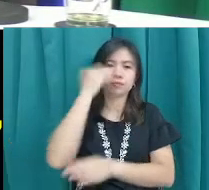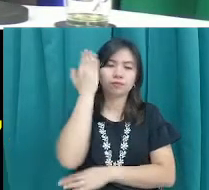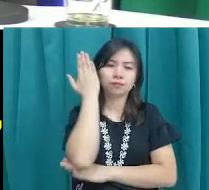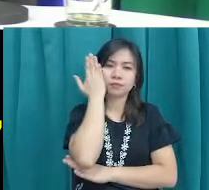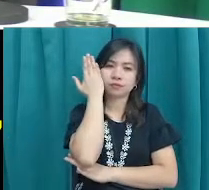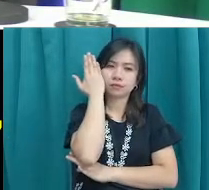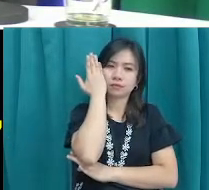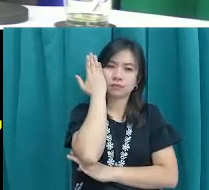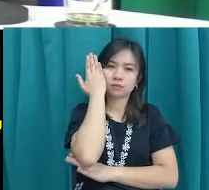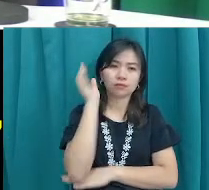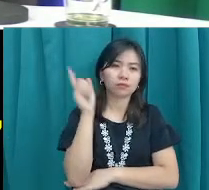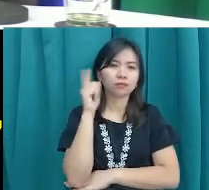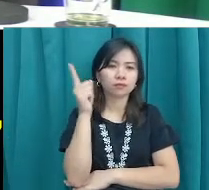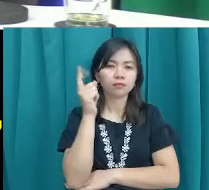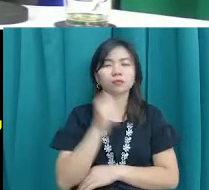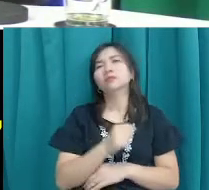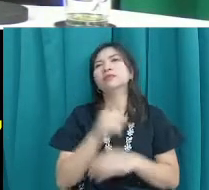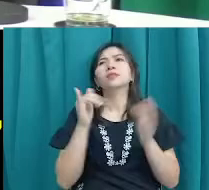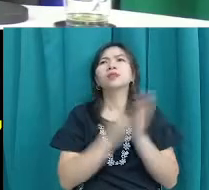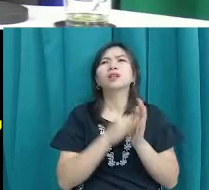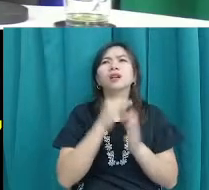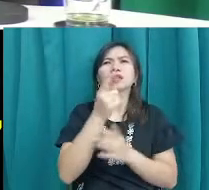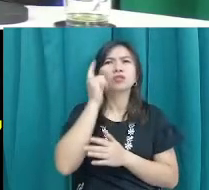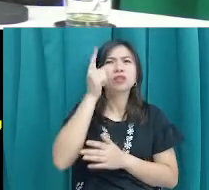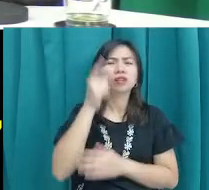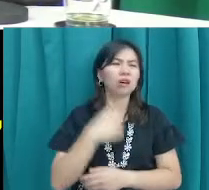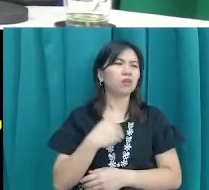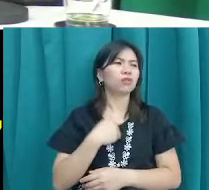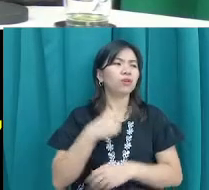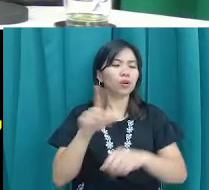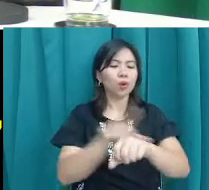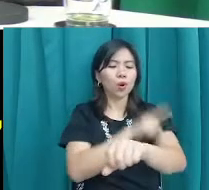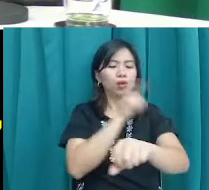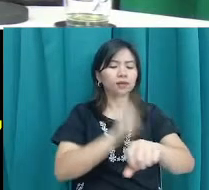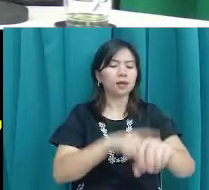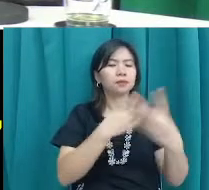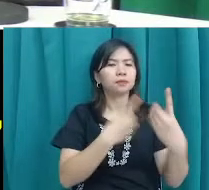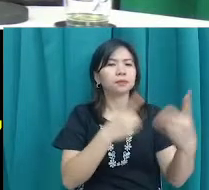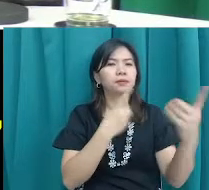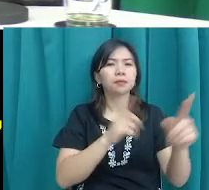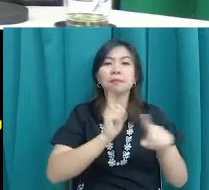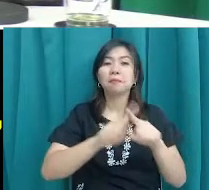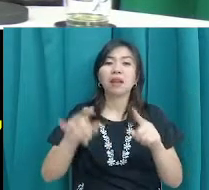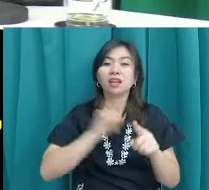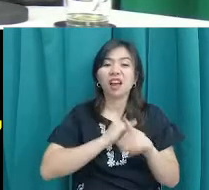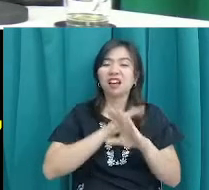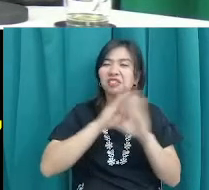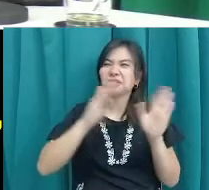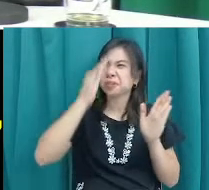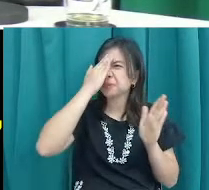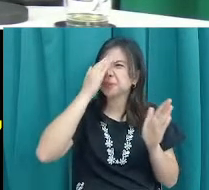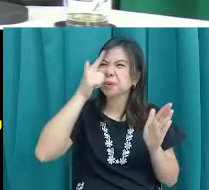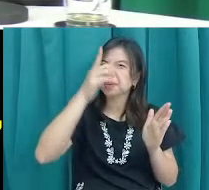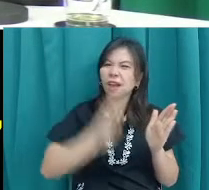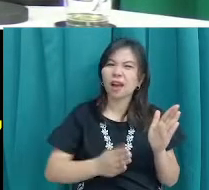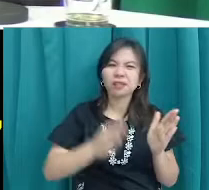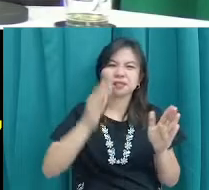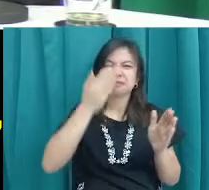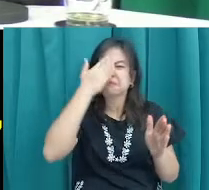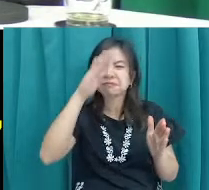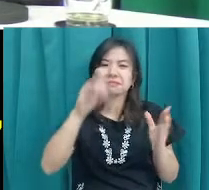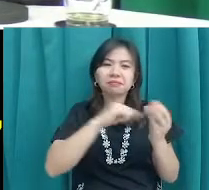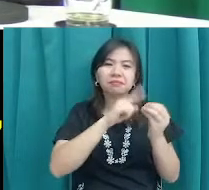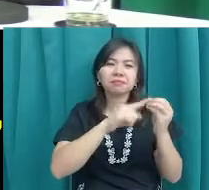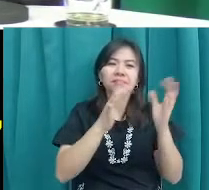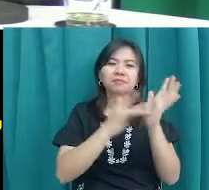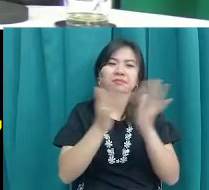Babagsak ka sa pagpapanggap na matagal ka ng disipulo pero hindi mo pakilala si Kristo. Babagsak ka sa pagiging disipulo